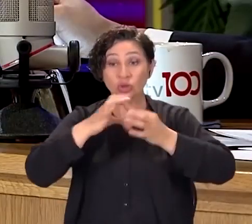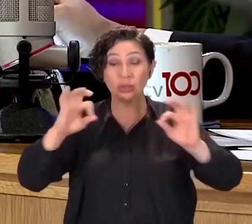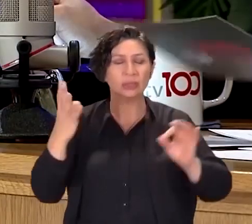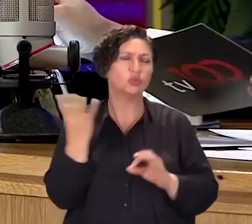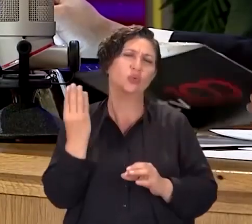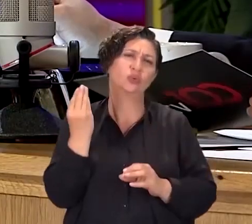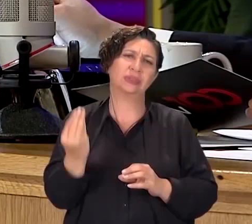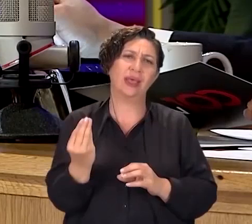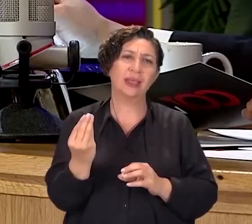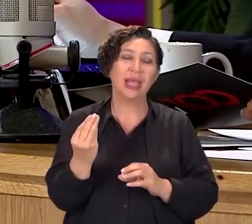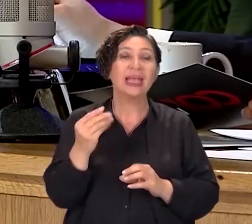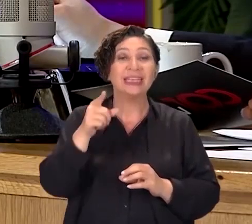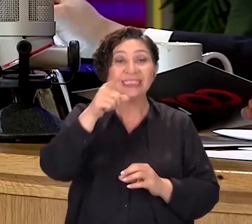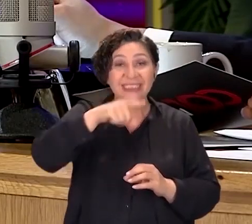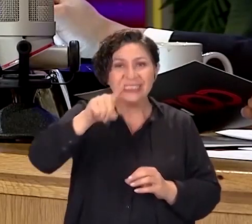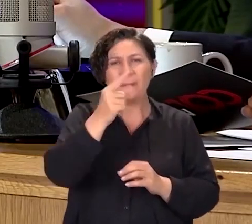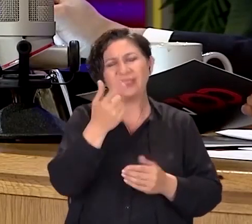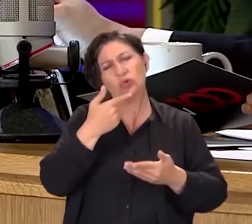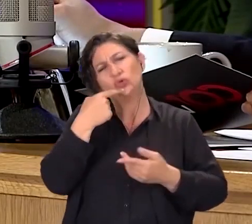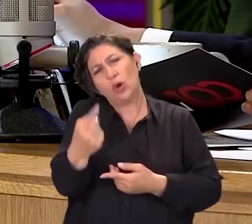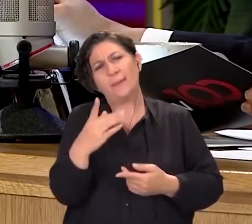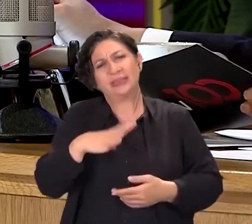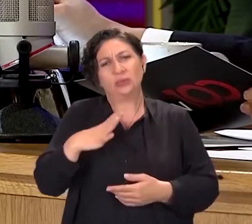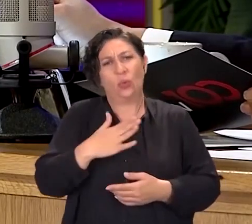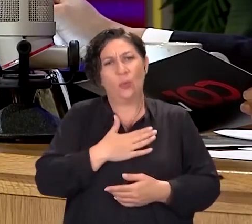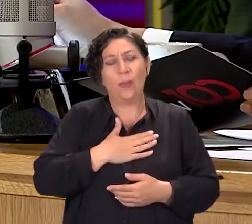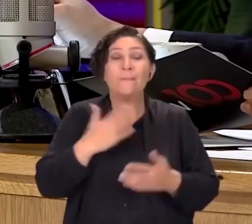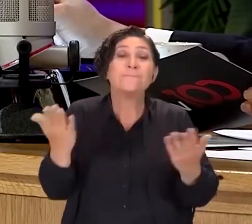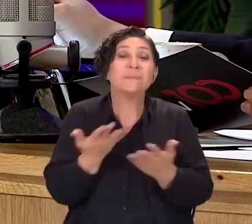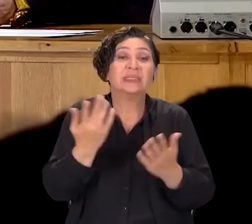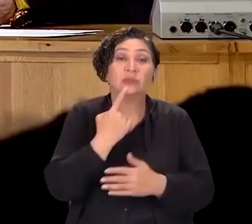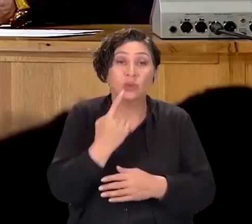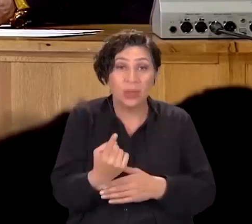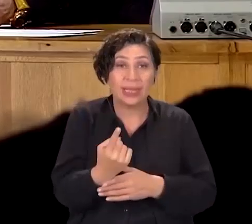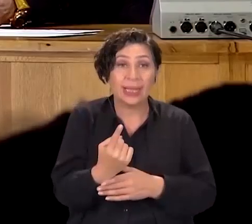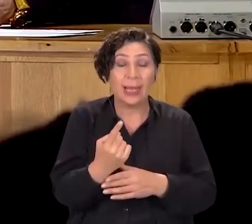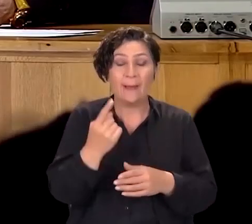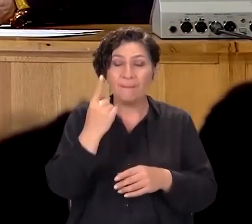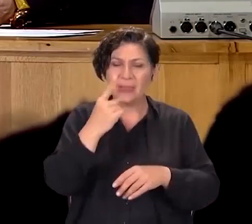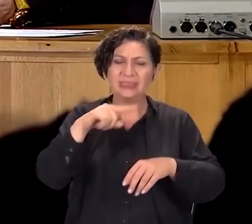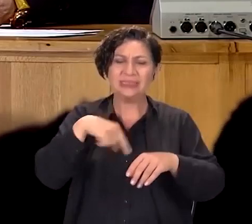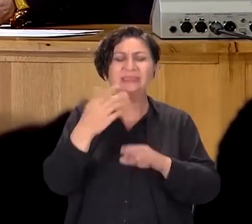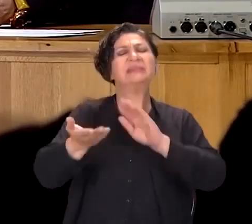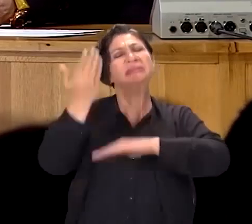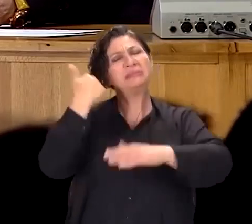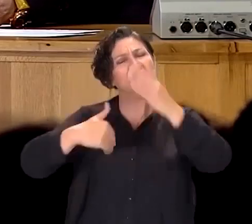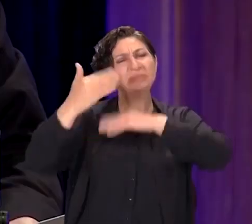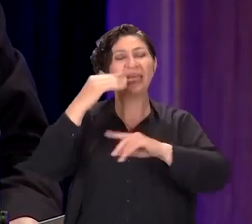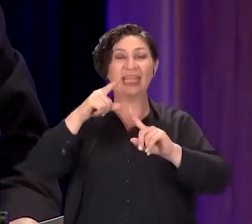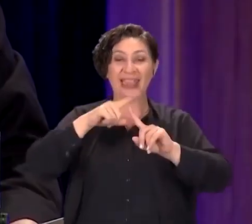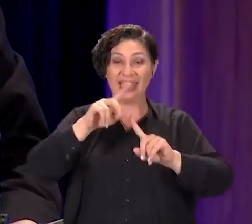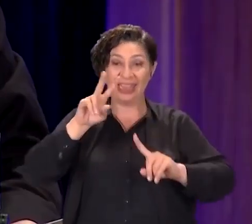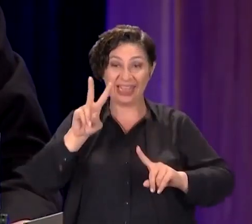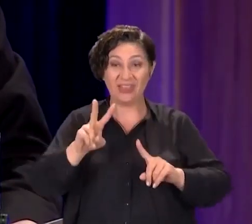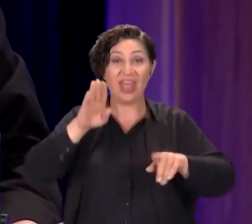çok güzel. Size biraz söz etmek istiyorum. Mesela diyor ki, bir zamanlar ekran